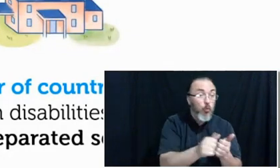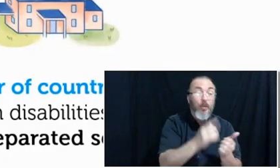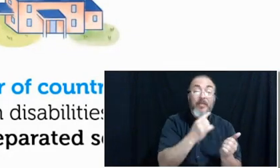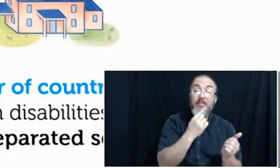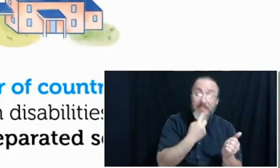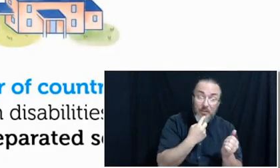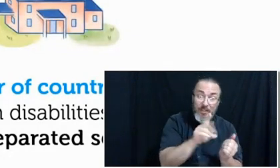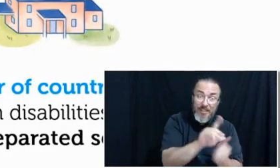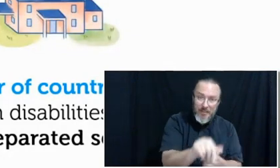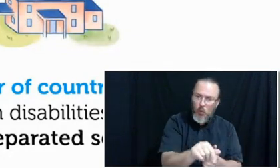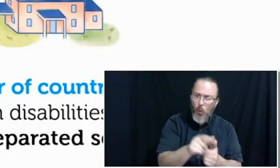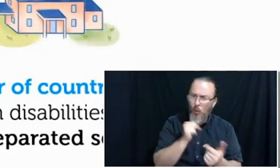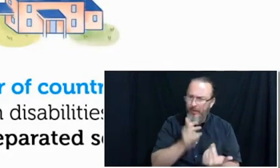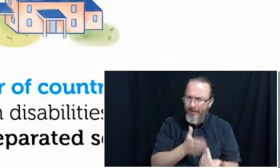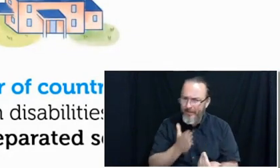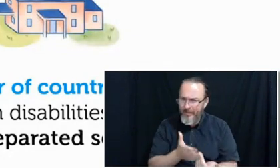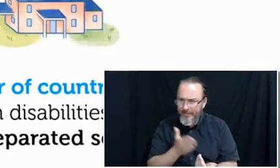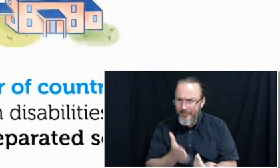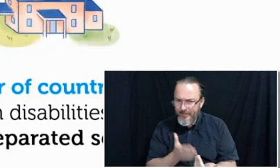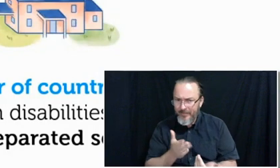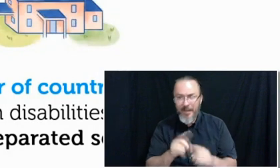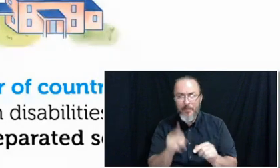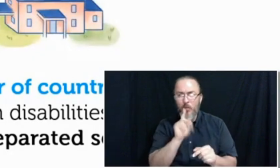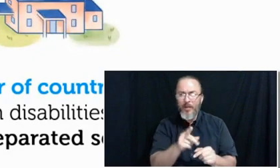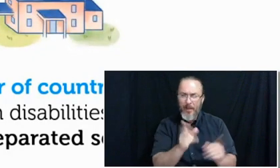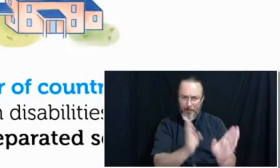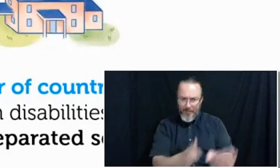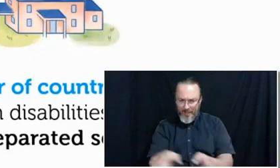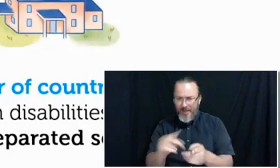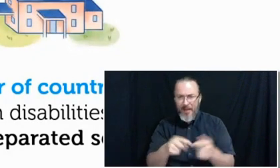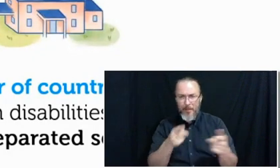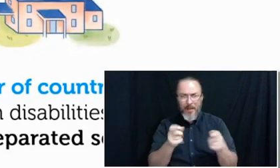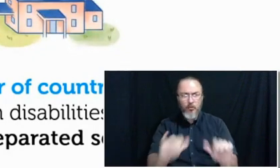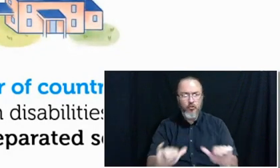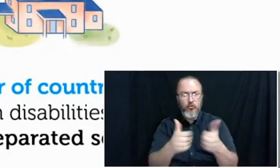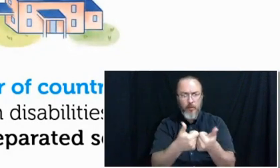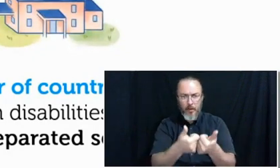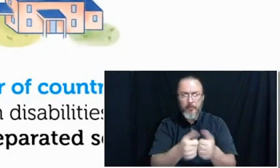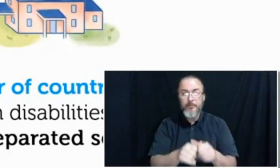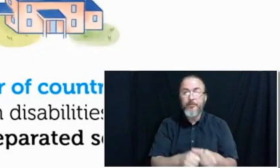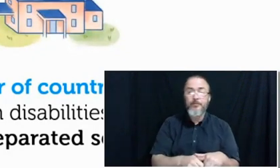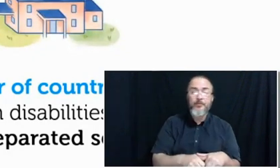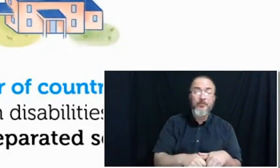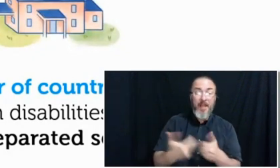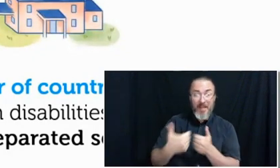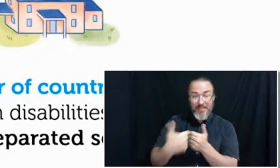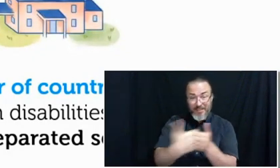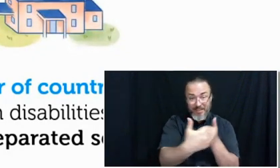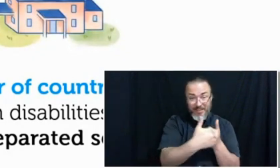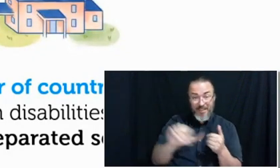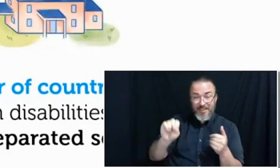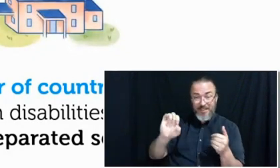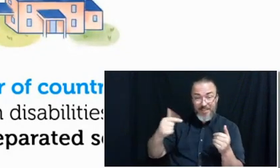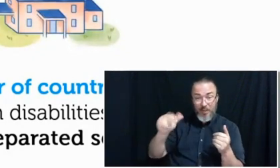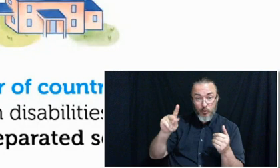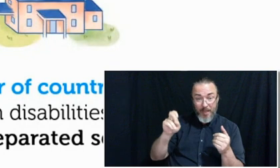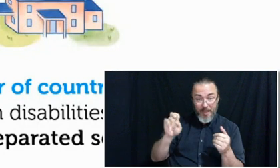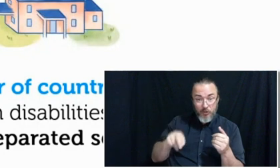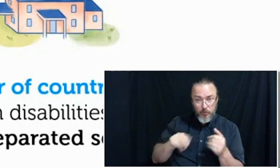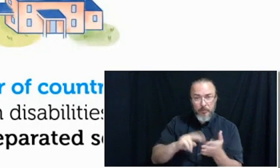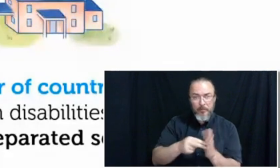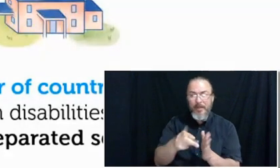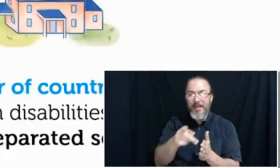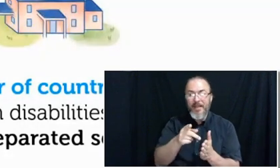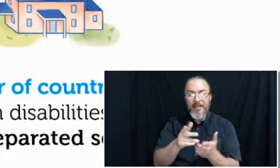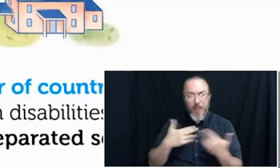un grand exploit à bien des égards, c'est un défi. Et une question de gestion. Le legs de la séparation signifie que les ressources humaines et matérielles pour appuyer la diversité